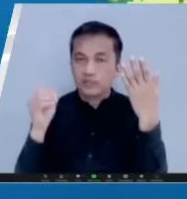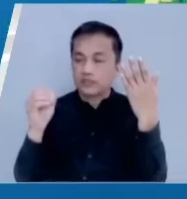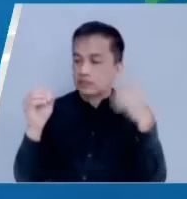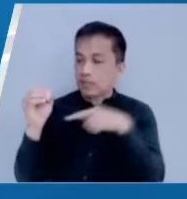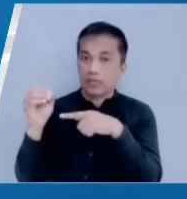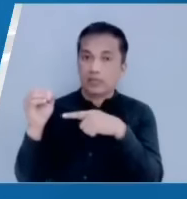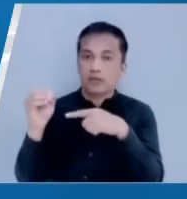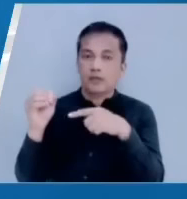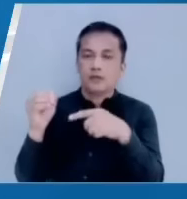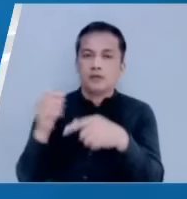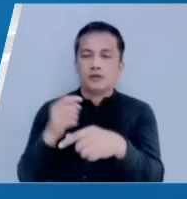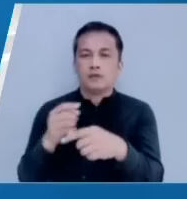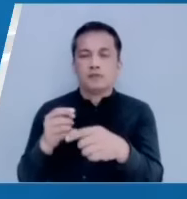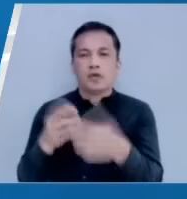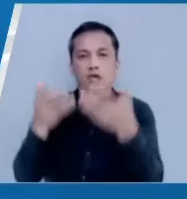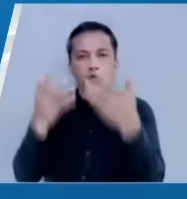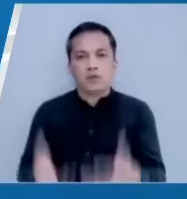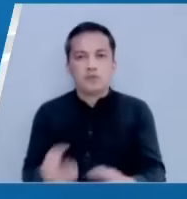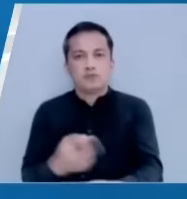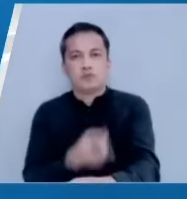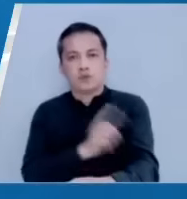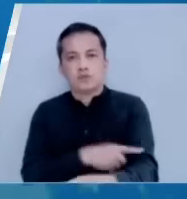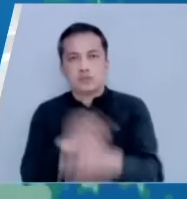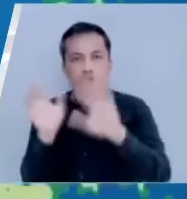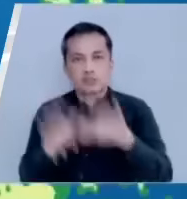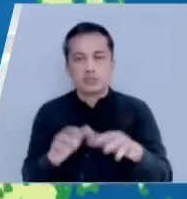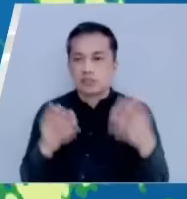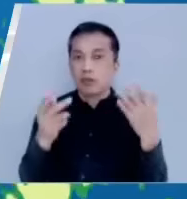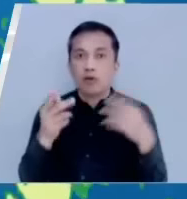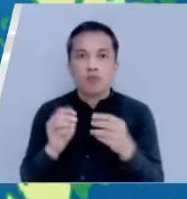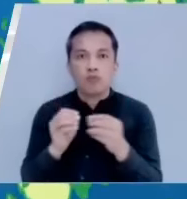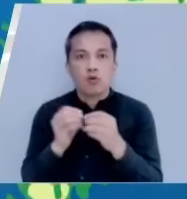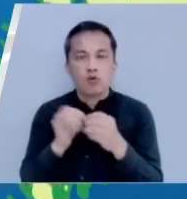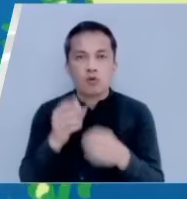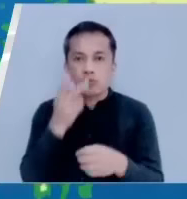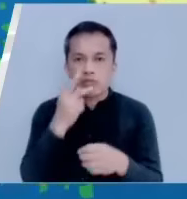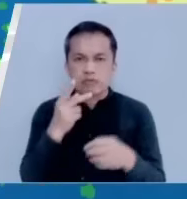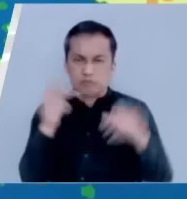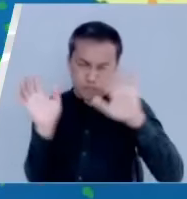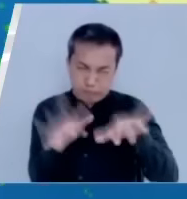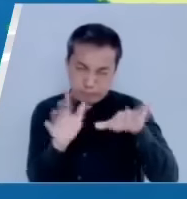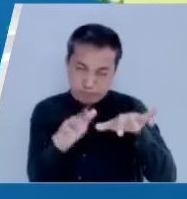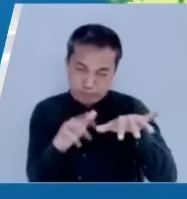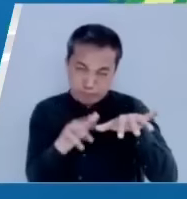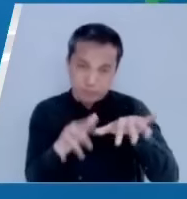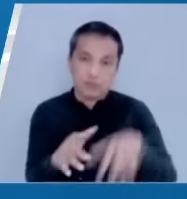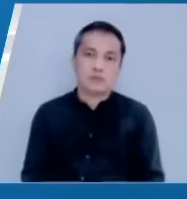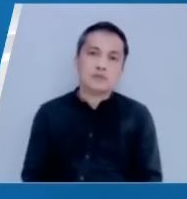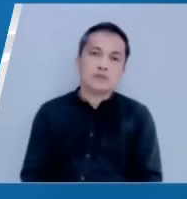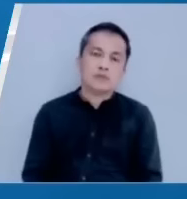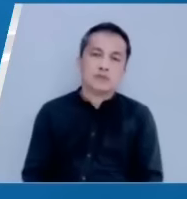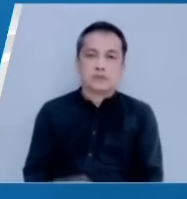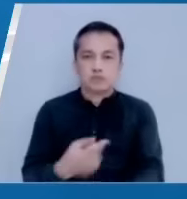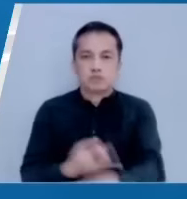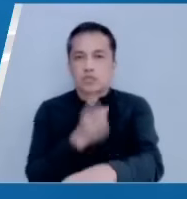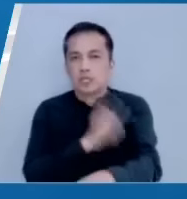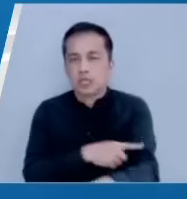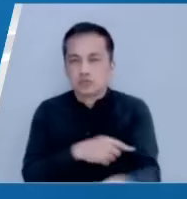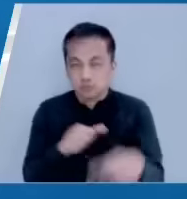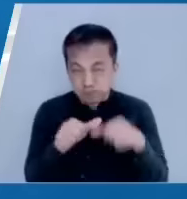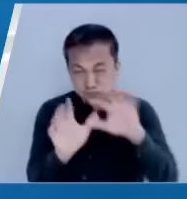to intense rains at meron pa nga nagkukulay pink. Ibig sabihin po nito torrential o yung po mga matitindi at halos tuloy-tuloy po ng